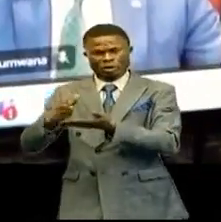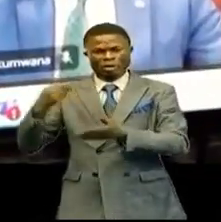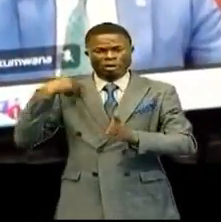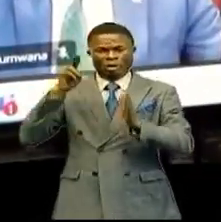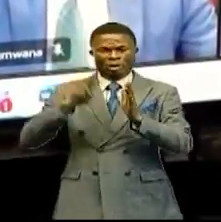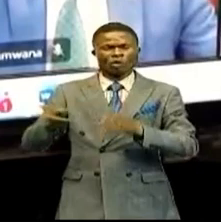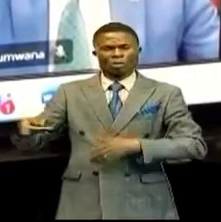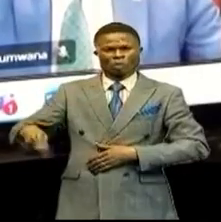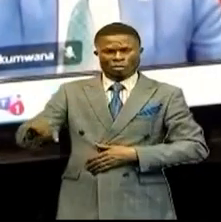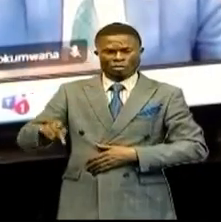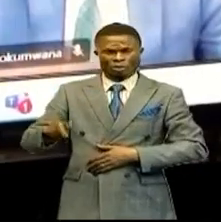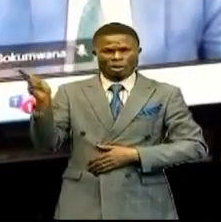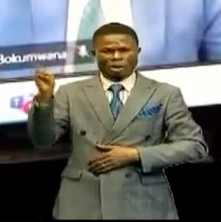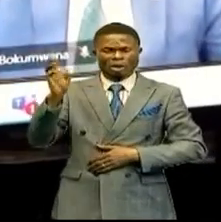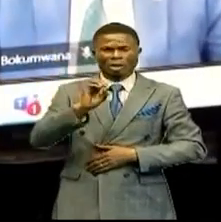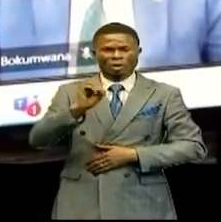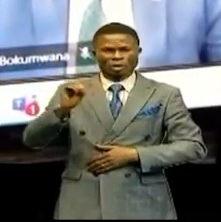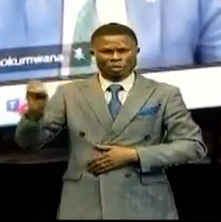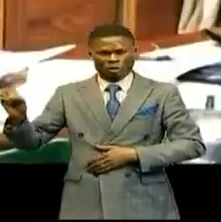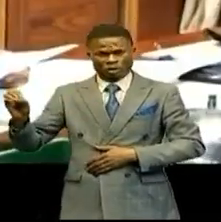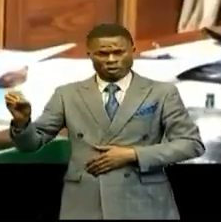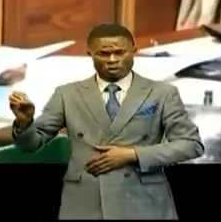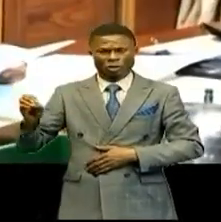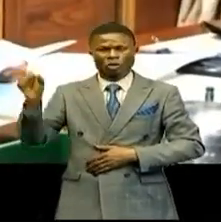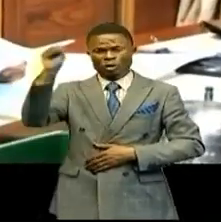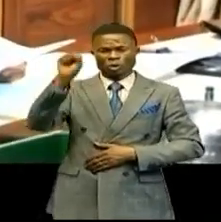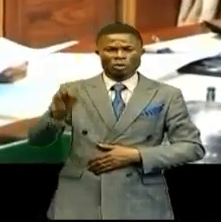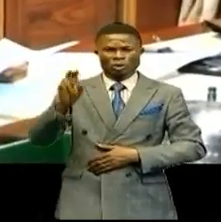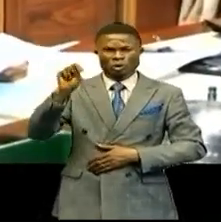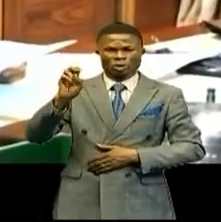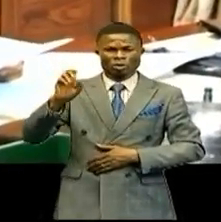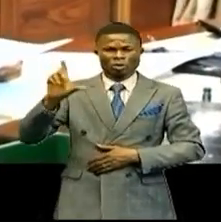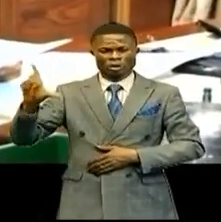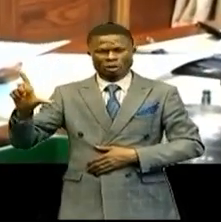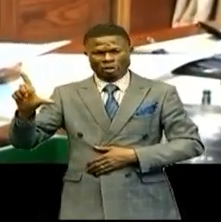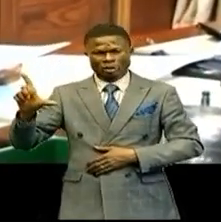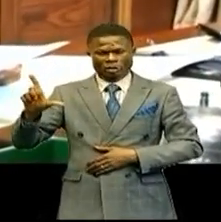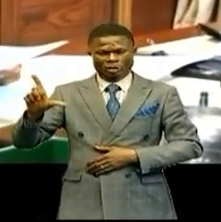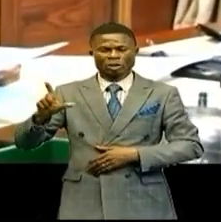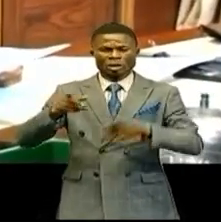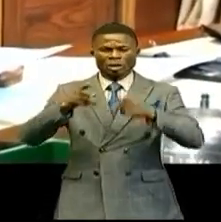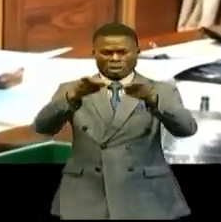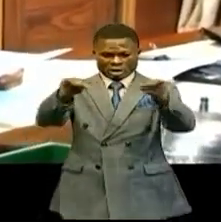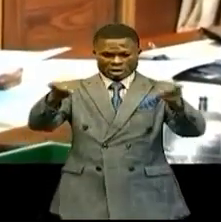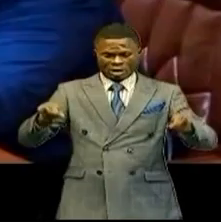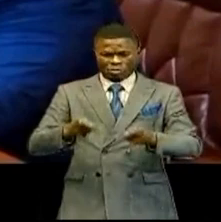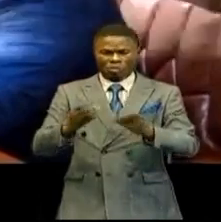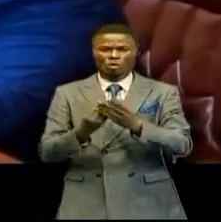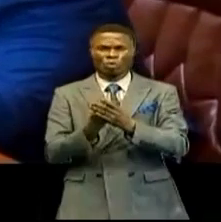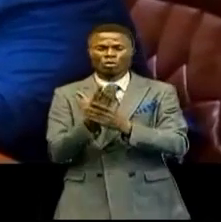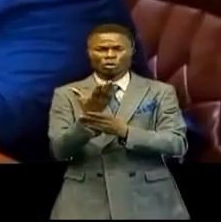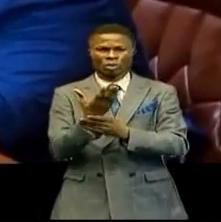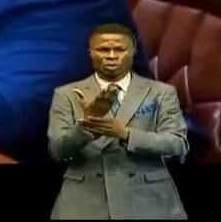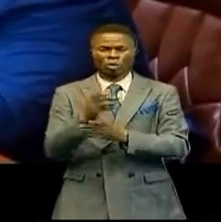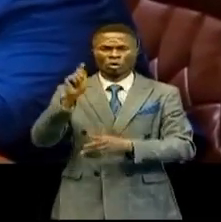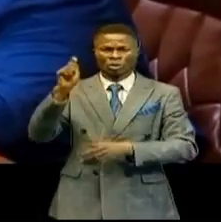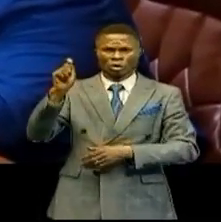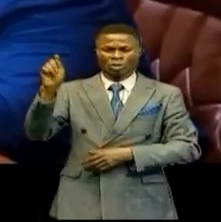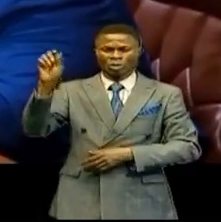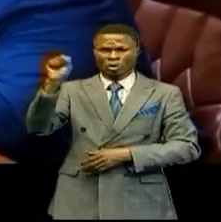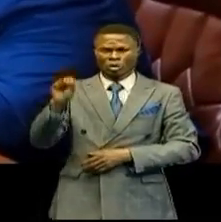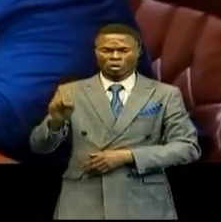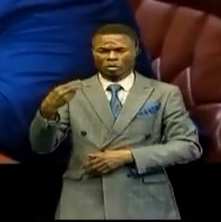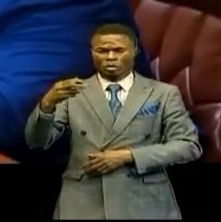de la province du Kassai oriental à la SNEL au nom de l'État congolais, la concession de production des Tchiala 2 pour